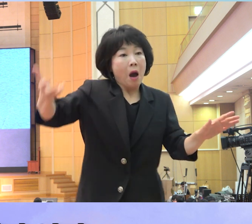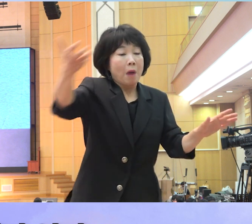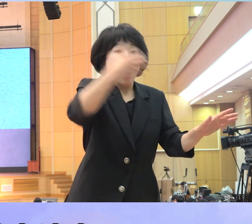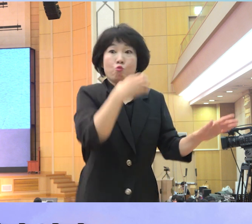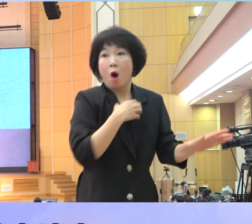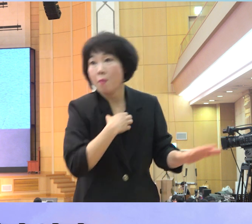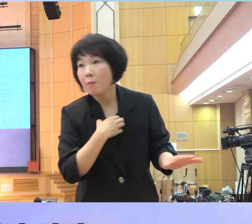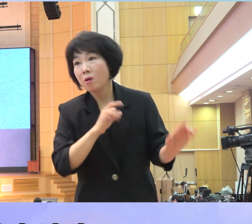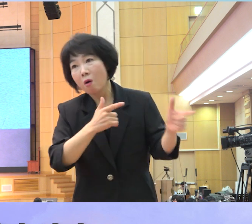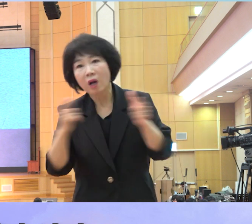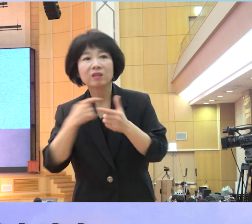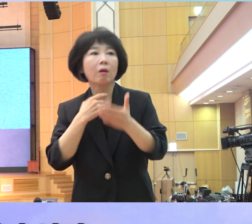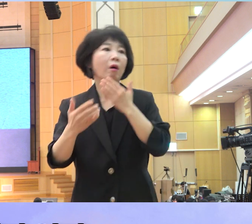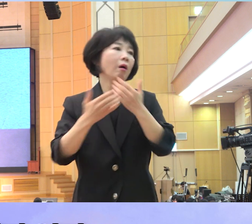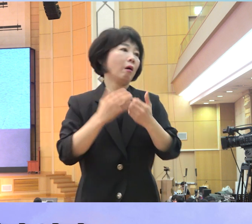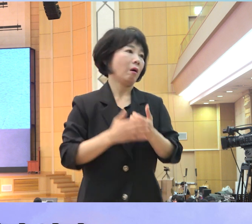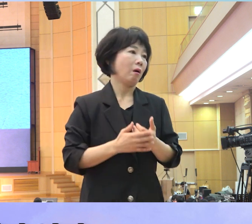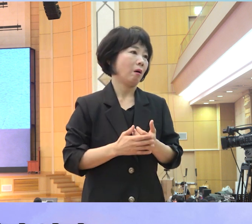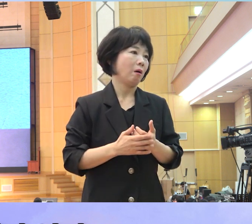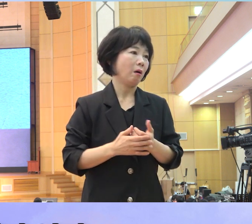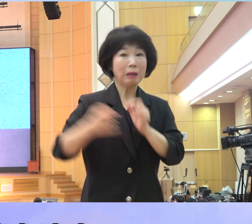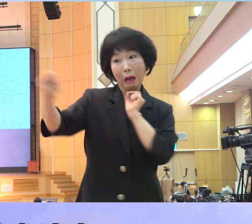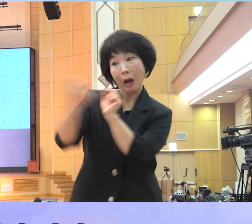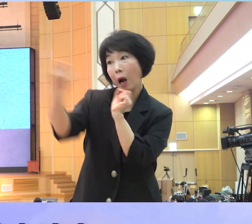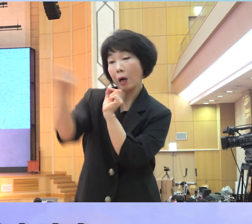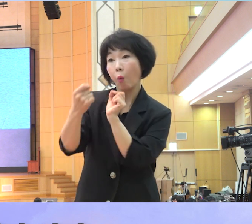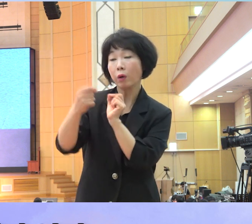위험에 처하고 저 위험에 처하고